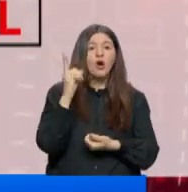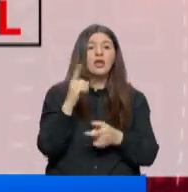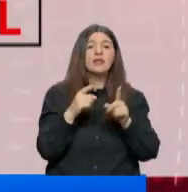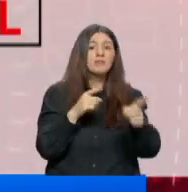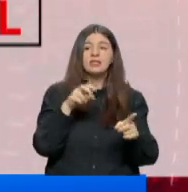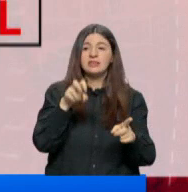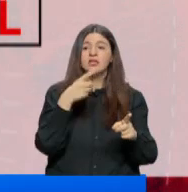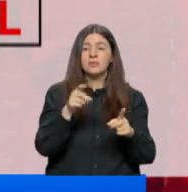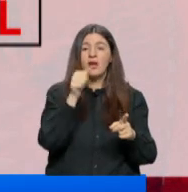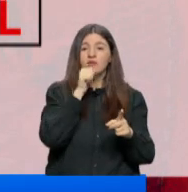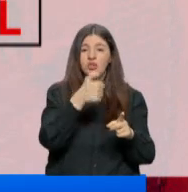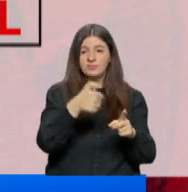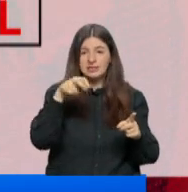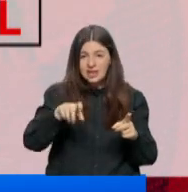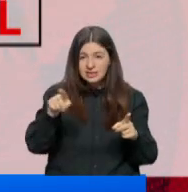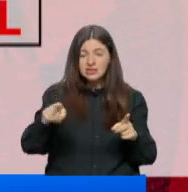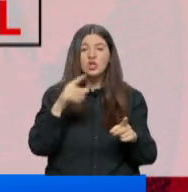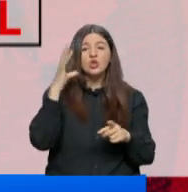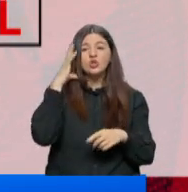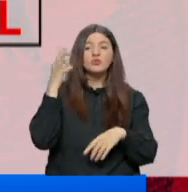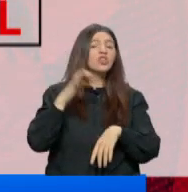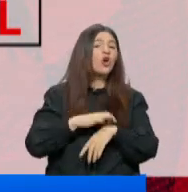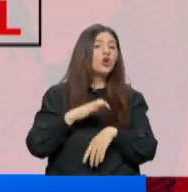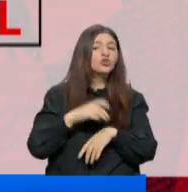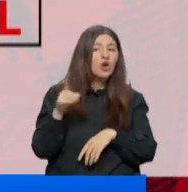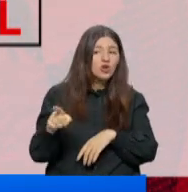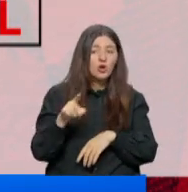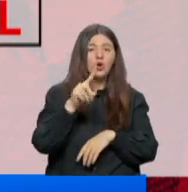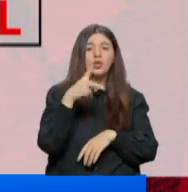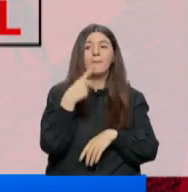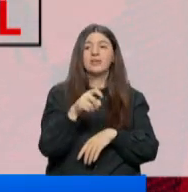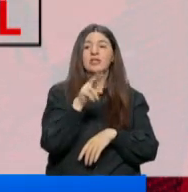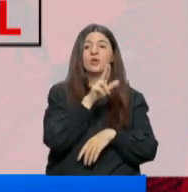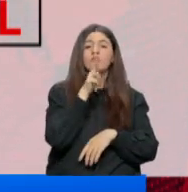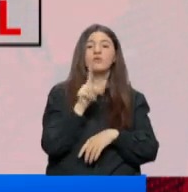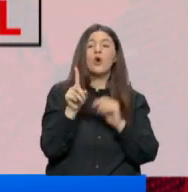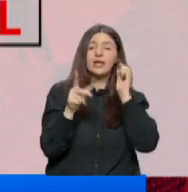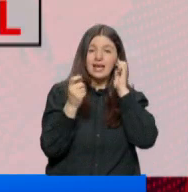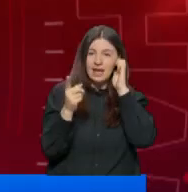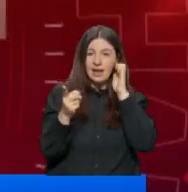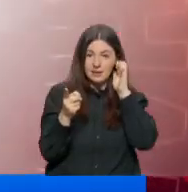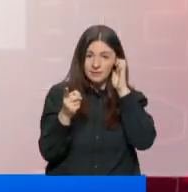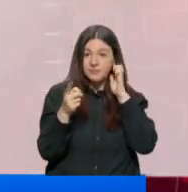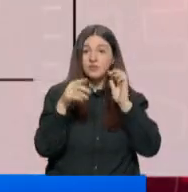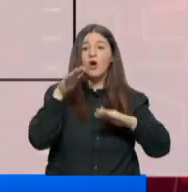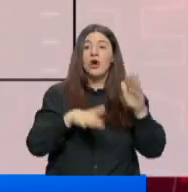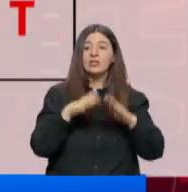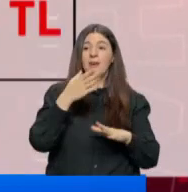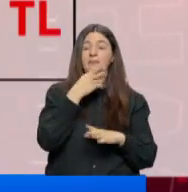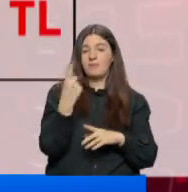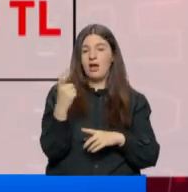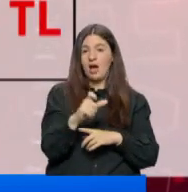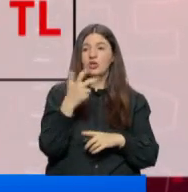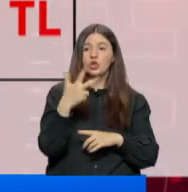Öğretmen 8.668 lira. Uzman bir doktor 13.312 lira. Ortalama emekli